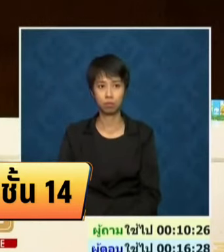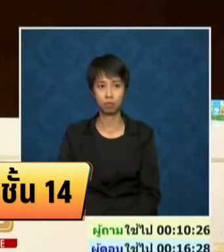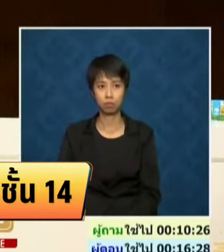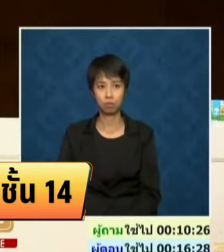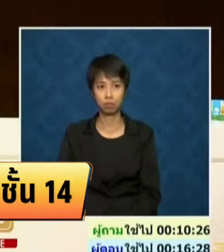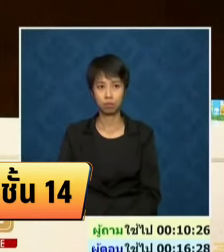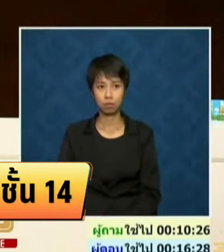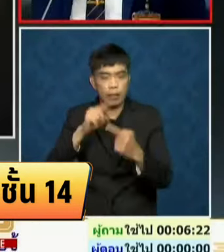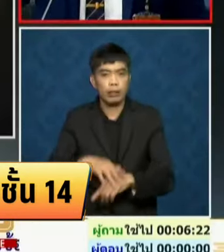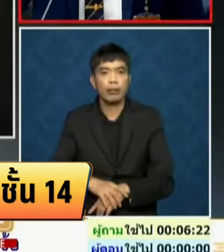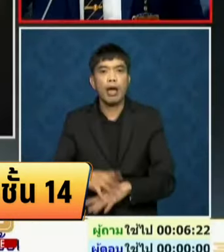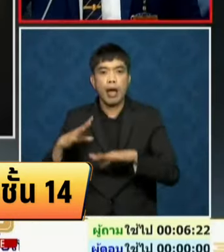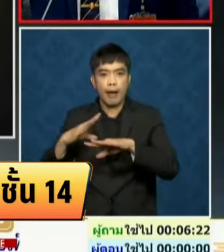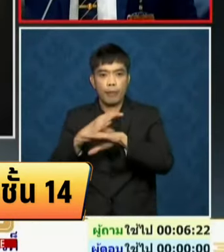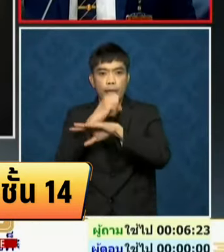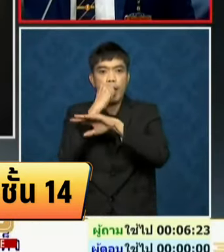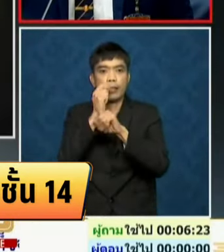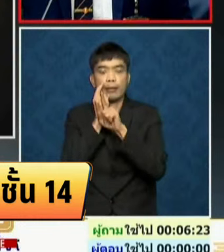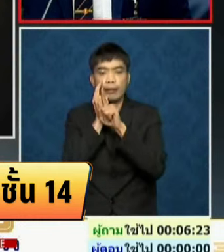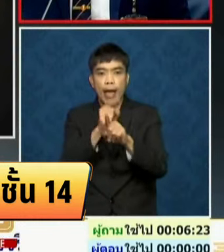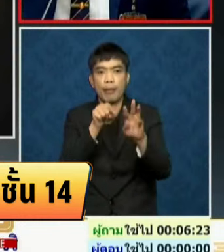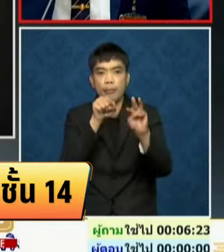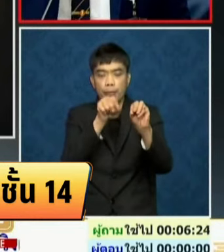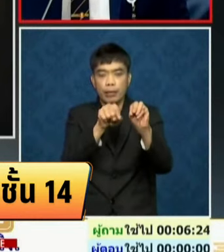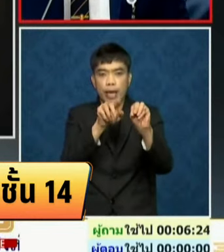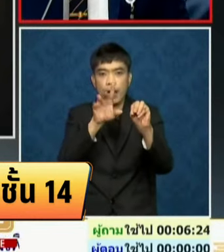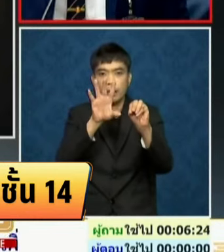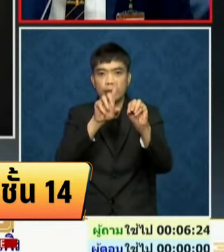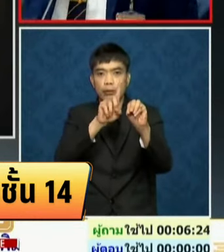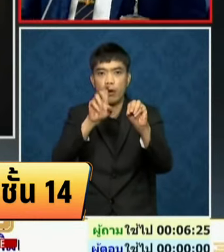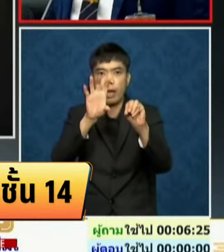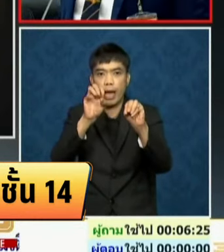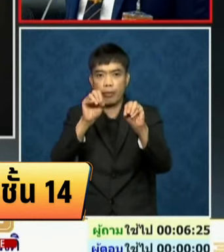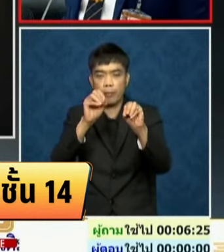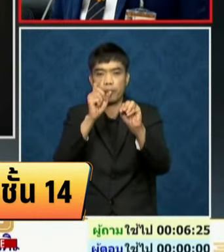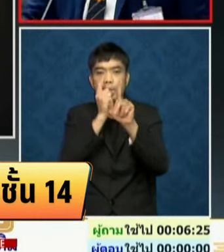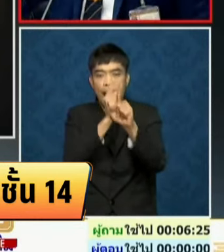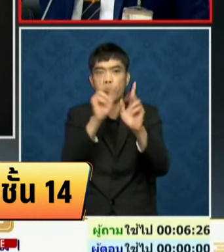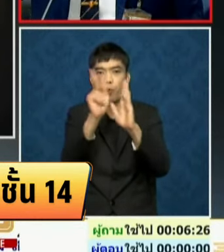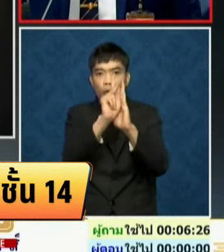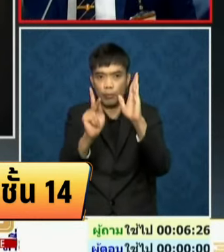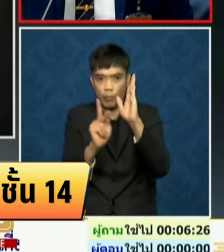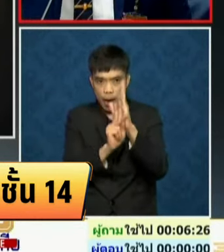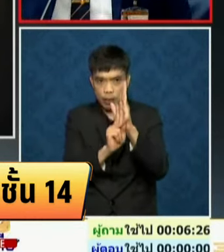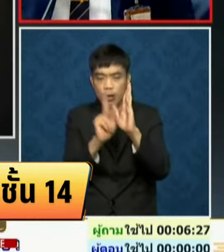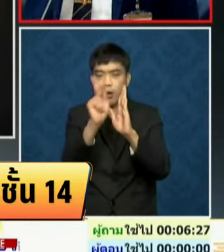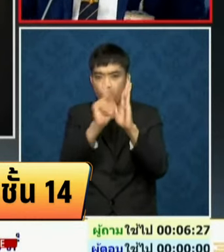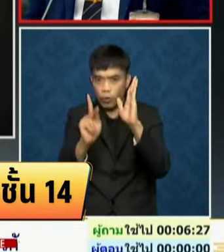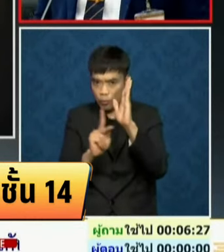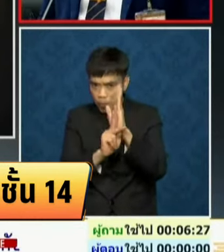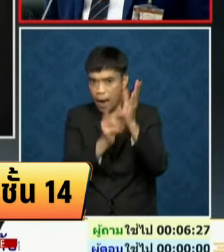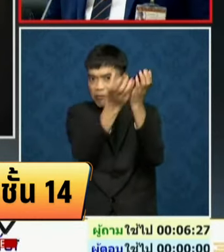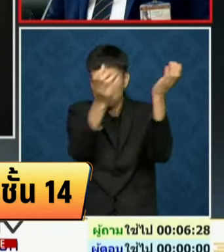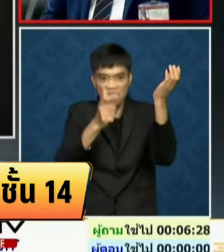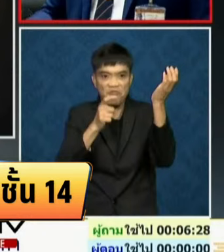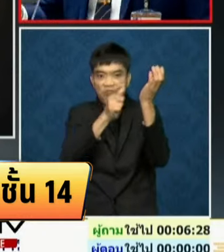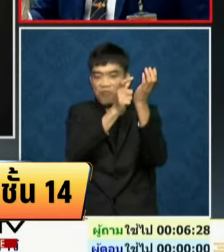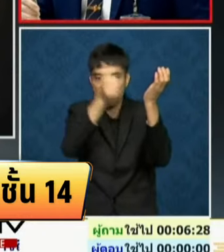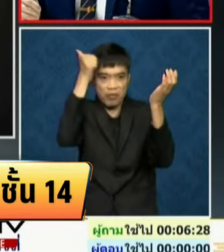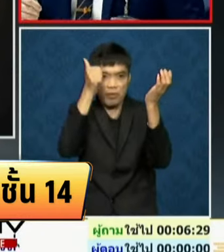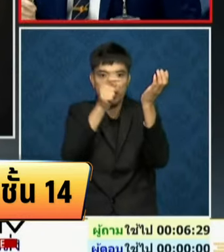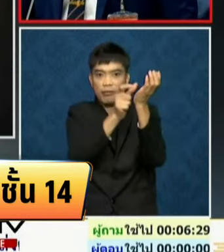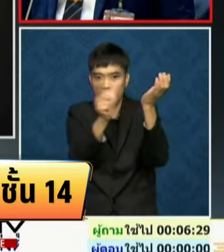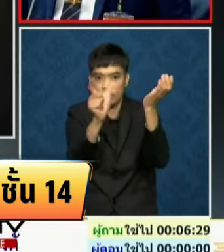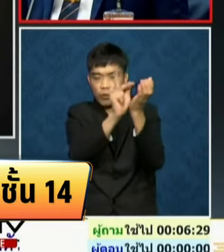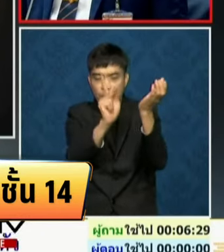ไปตามมาตรา 105เออนี่แหละค่ะคุณผู้ชมขาถามว่าถามต่อมั้ยต่อเอยัง